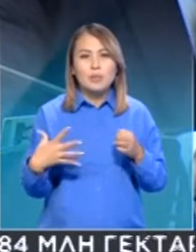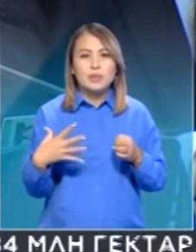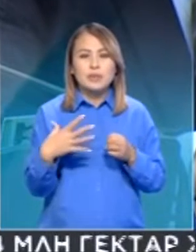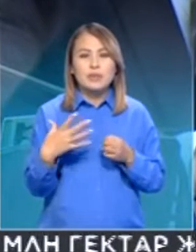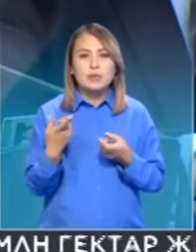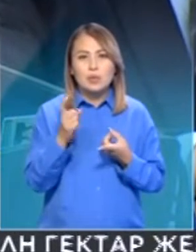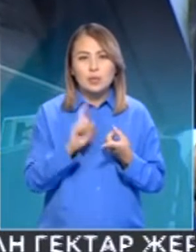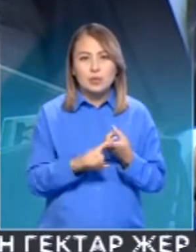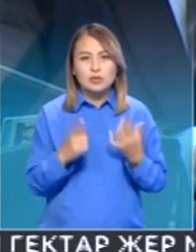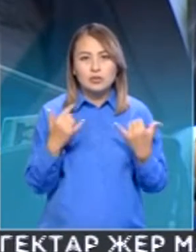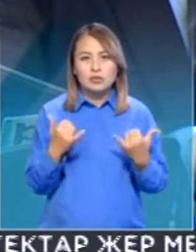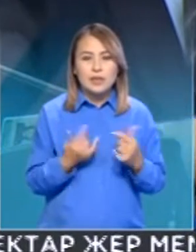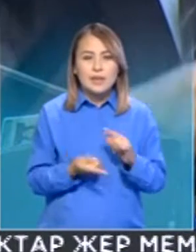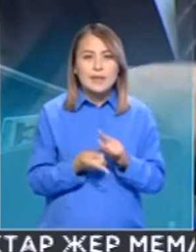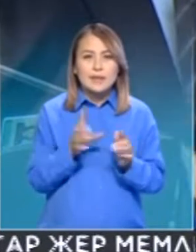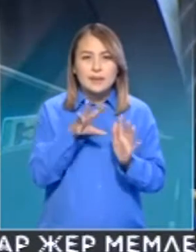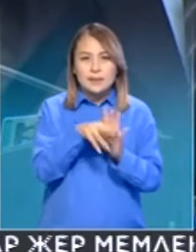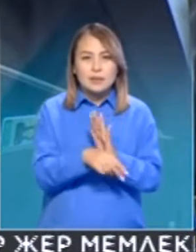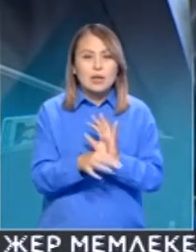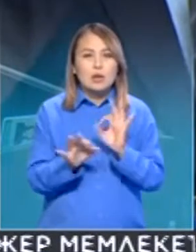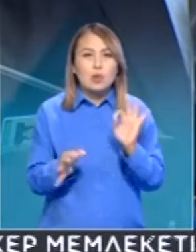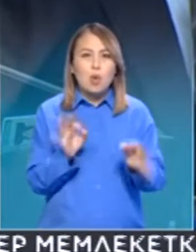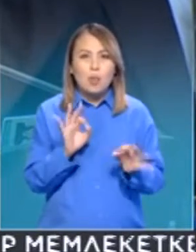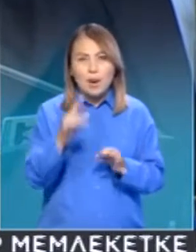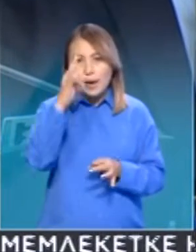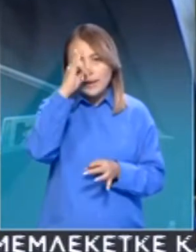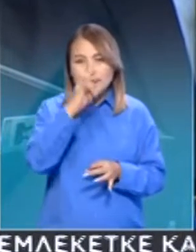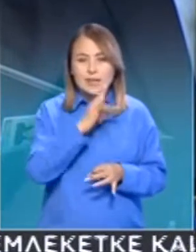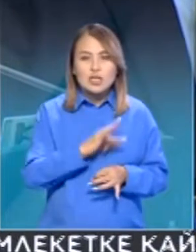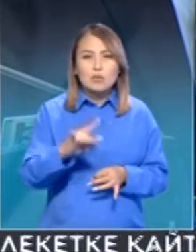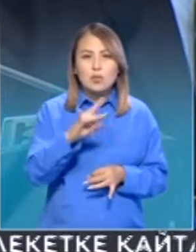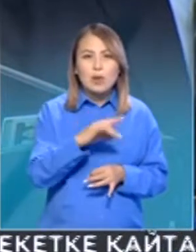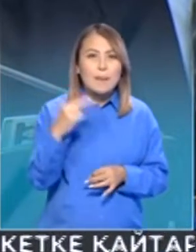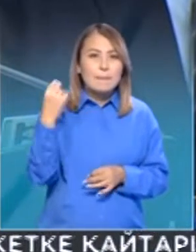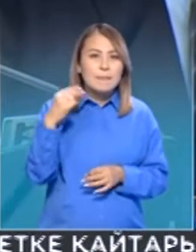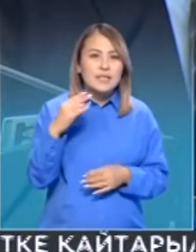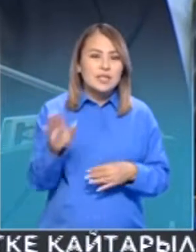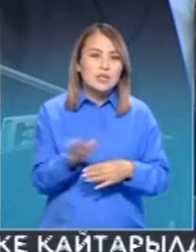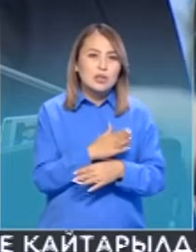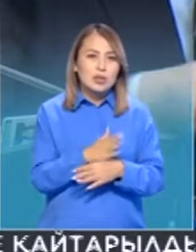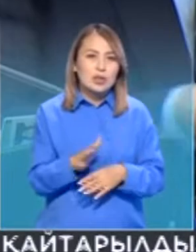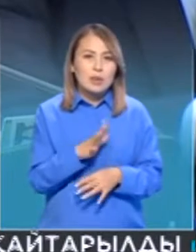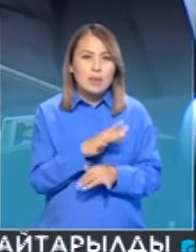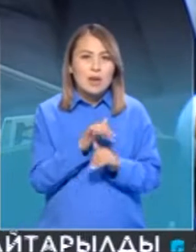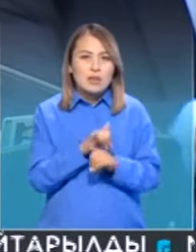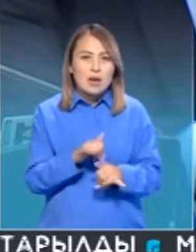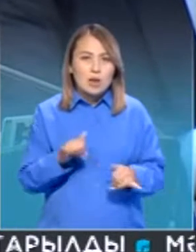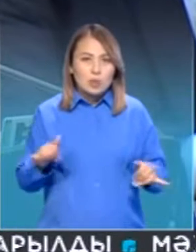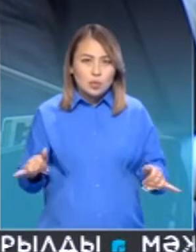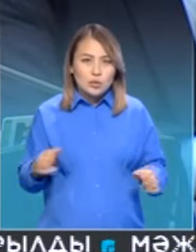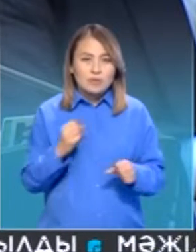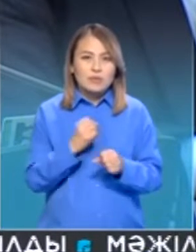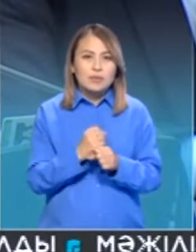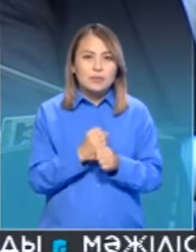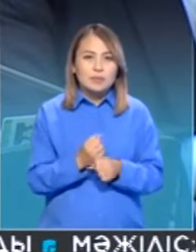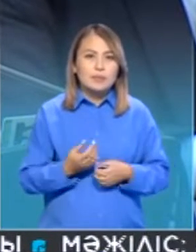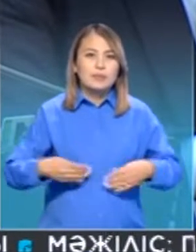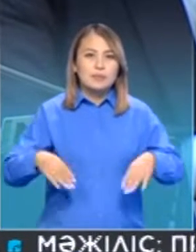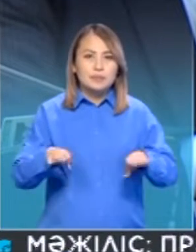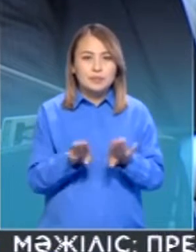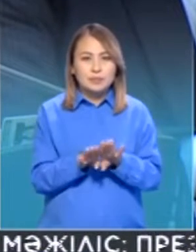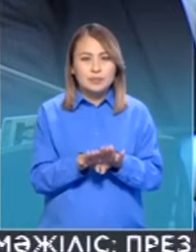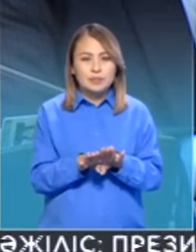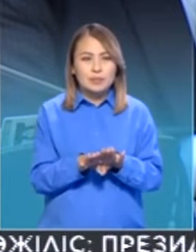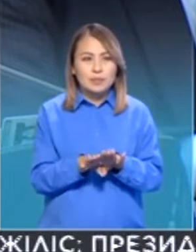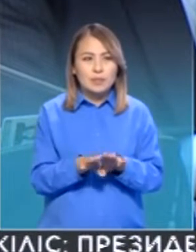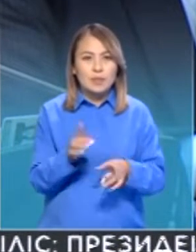қатысты. Енгізілген нормалар Қазақстан Республикасы президентінің жекелеген өкілеттіктерін таратуды, биліктің өкілді